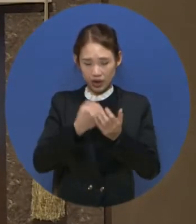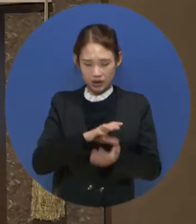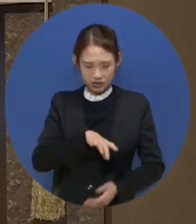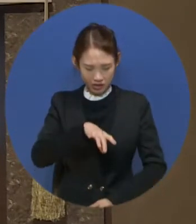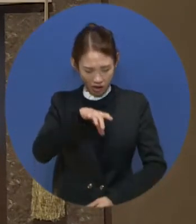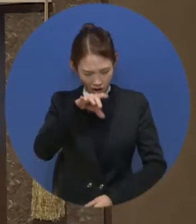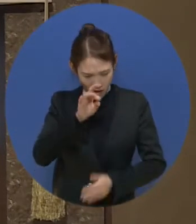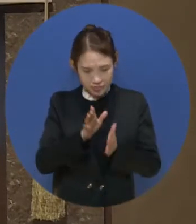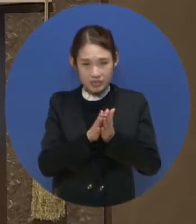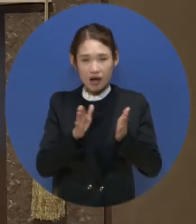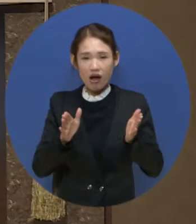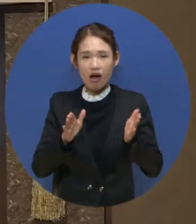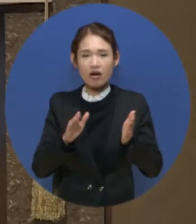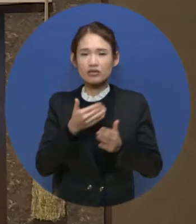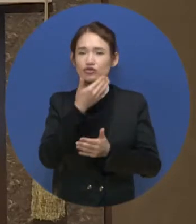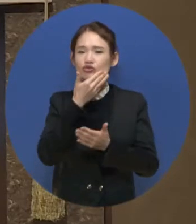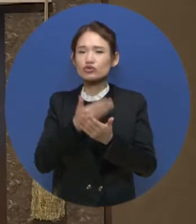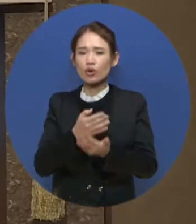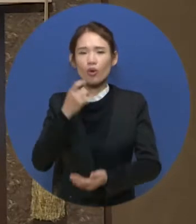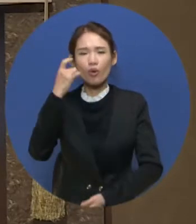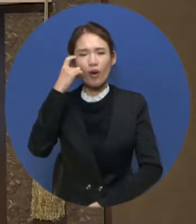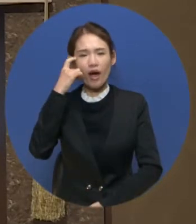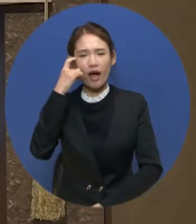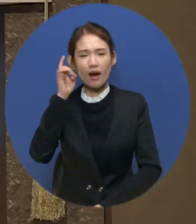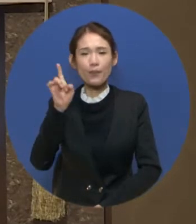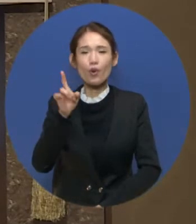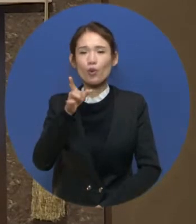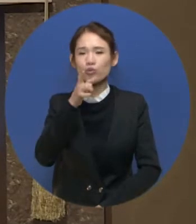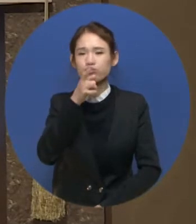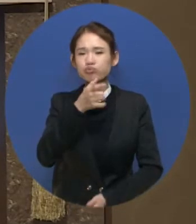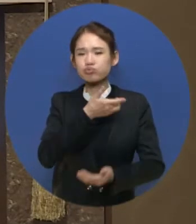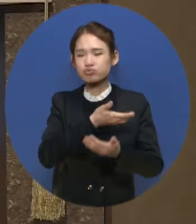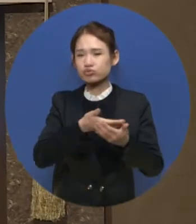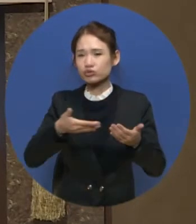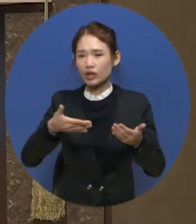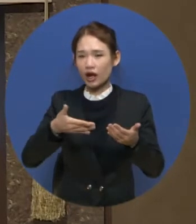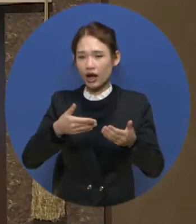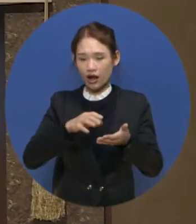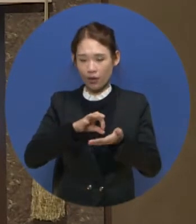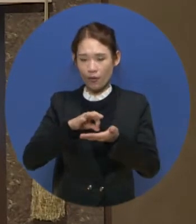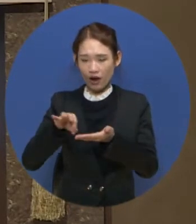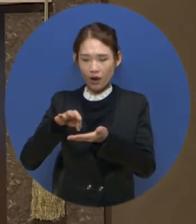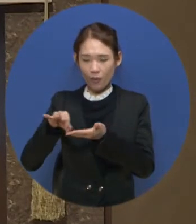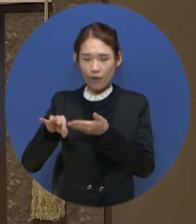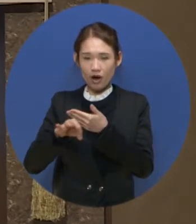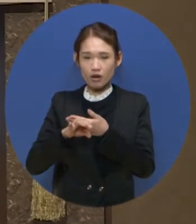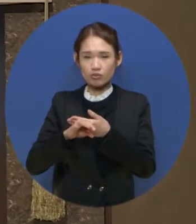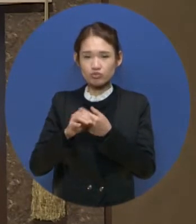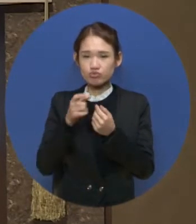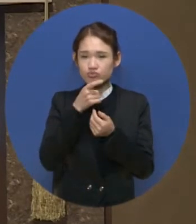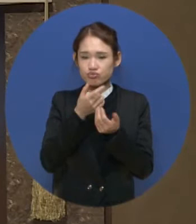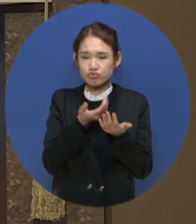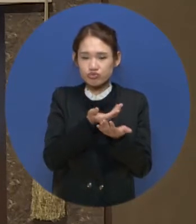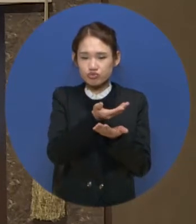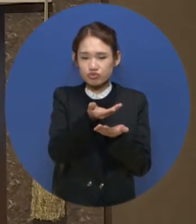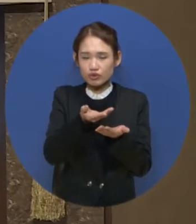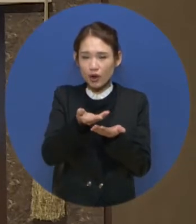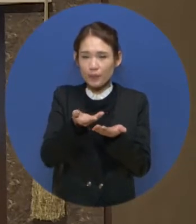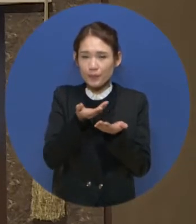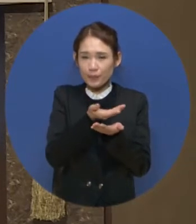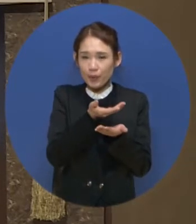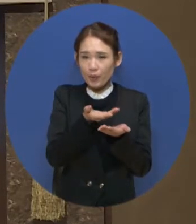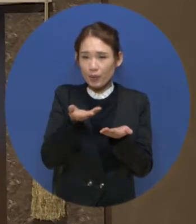했는데 이게 왜 중요하냐면 네. 물을 이용하면 부력이 있지 않습니까? 예. 그러니까 장애를 갖고